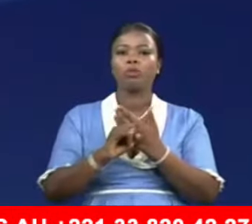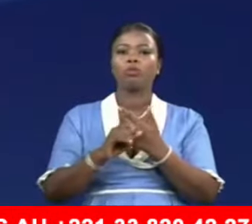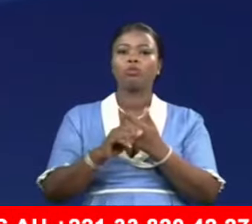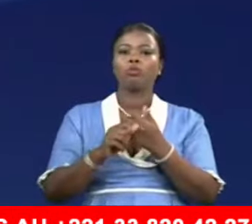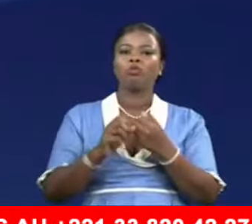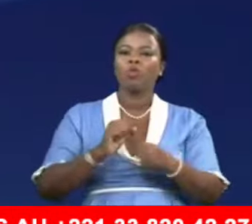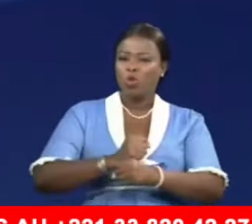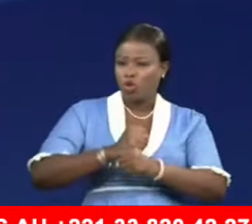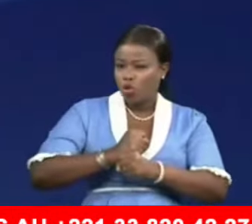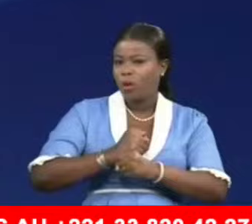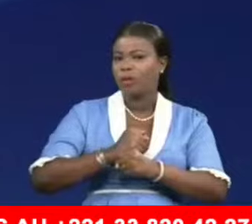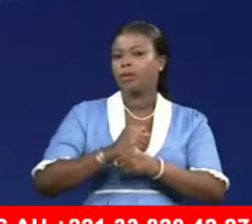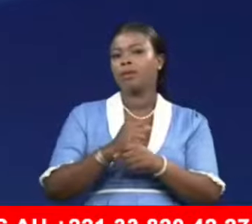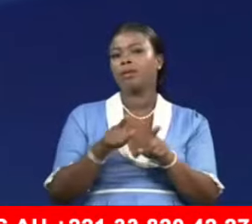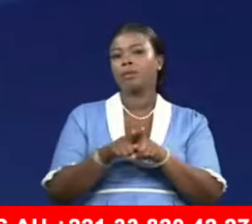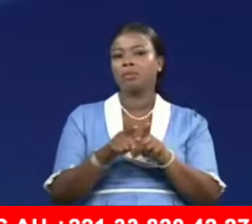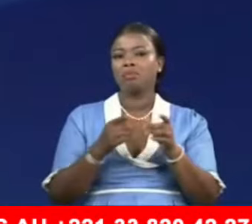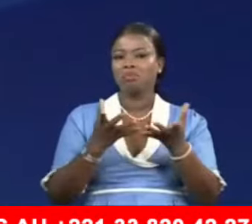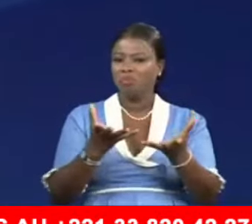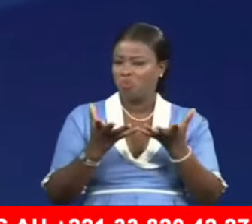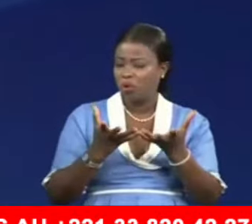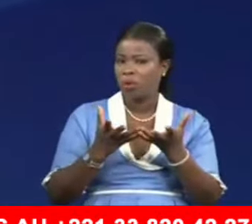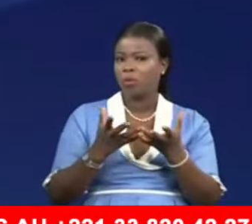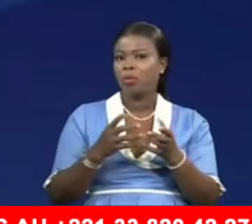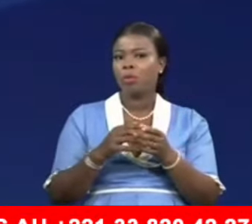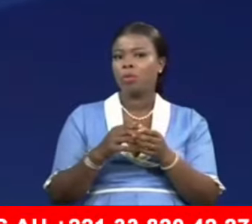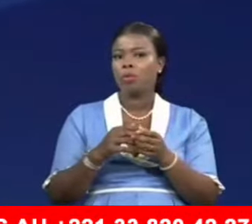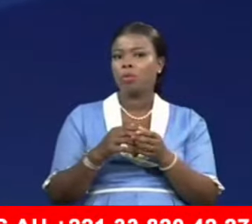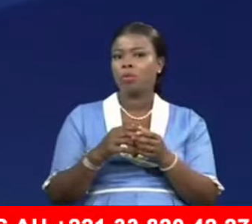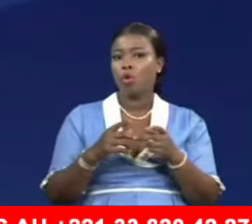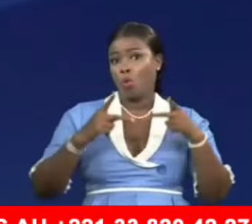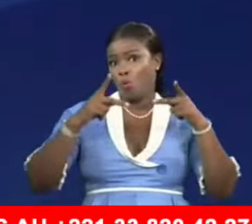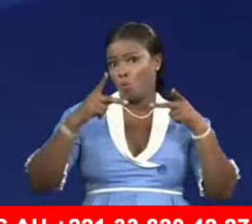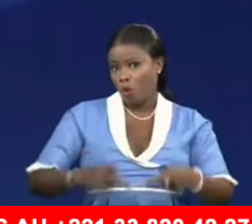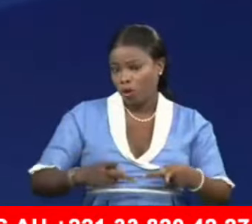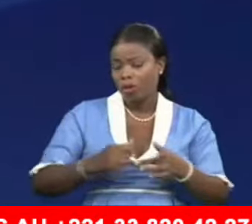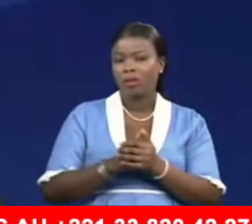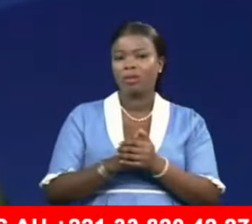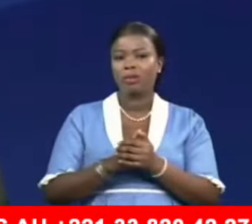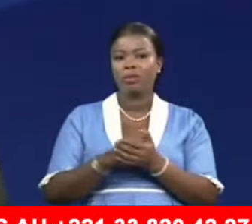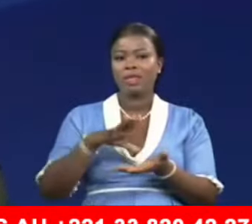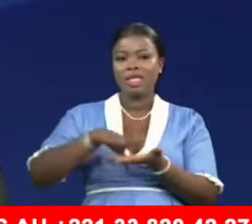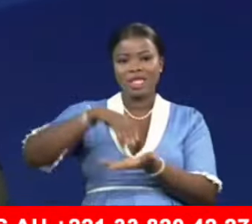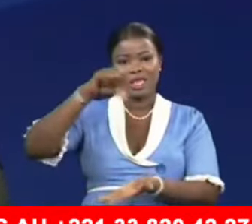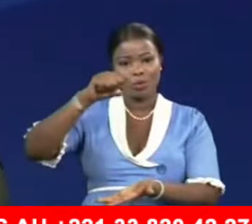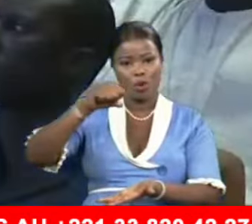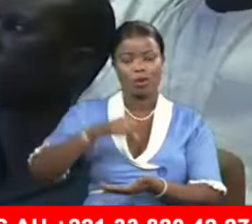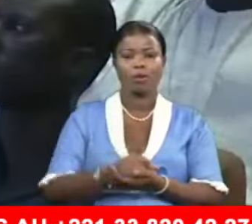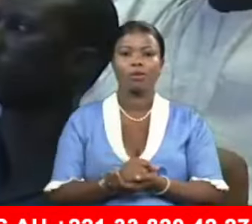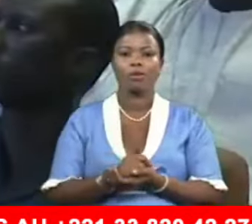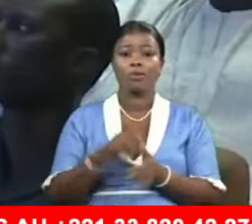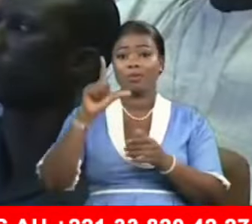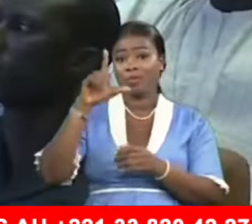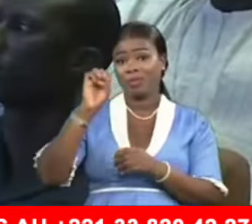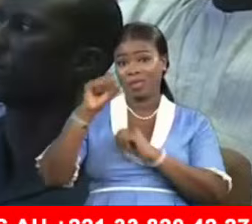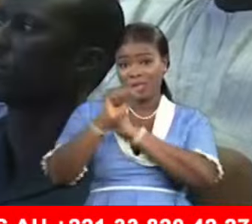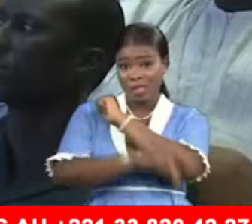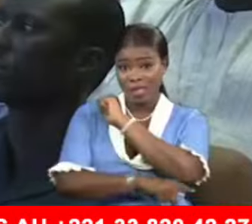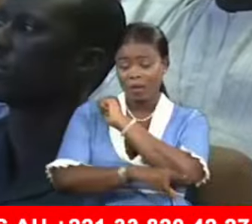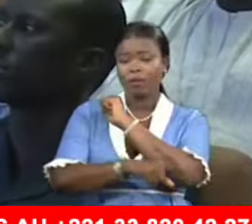ambitieux et progressivement porteur d'espoir les Sénégalais l'ont